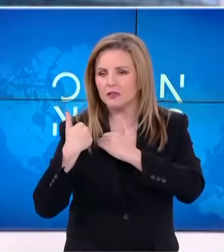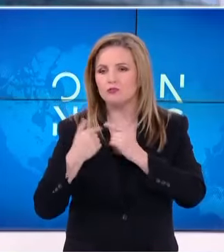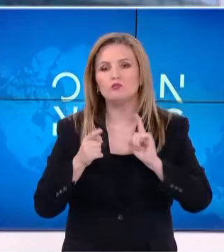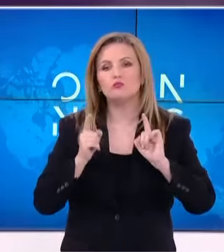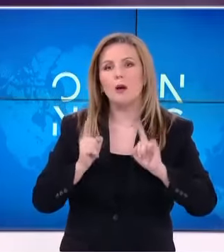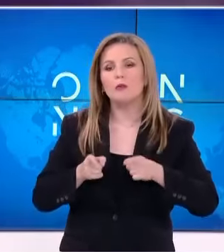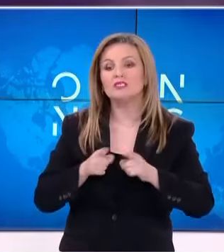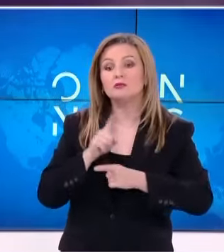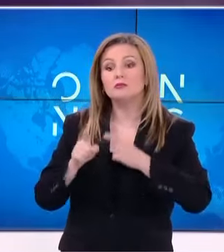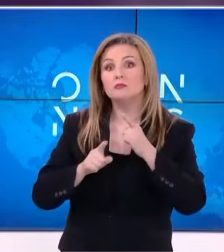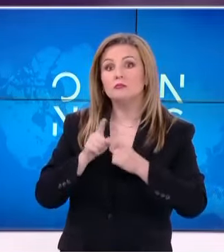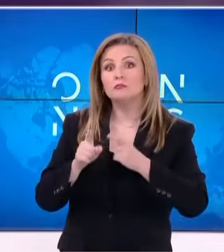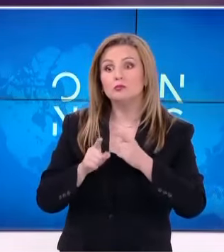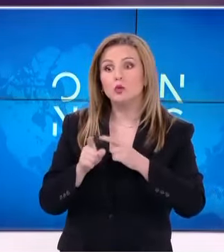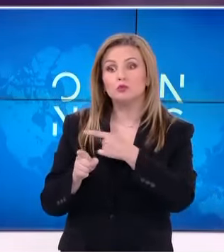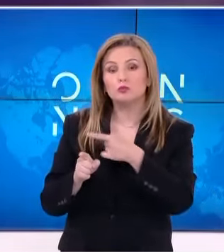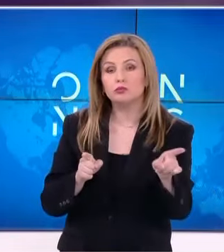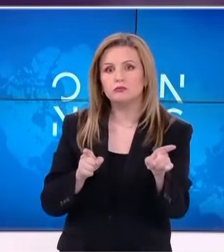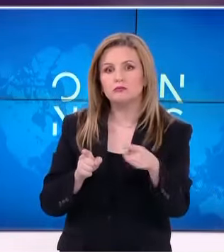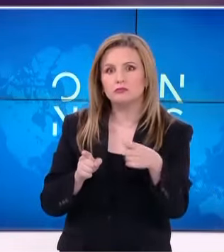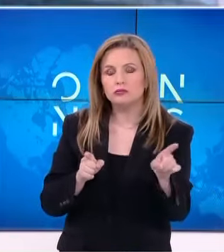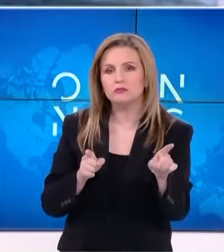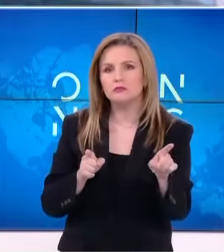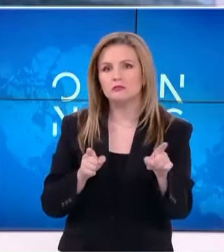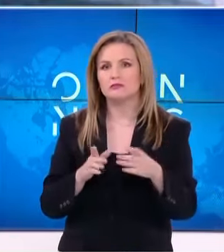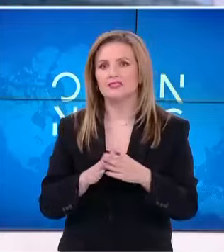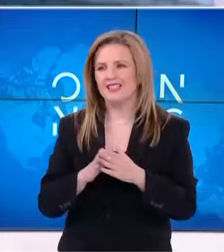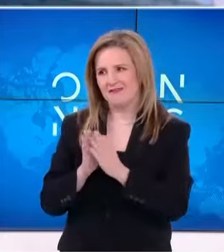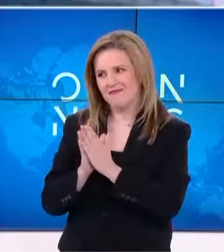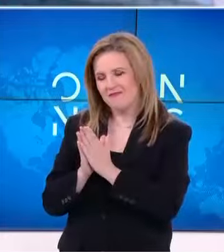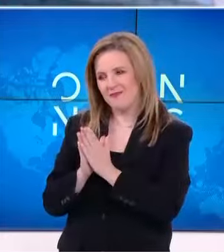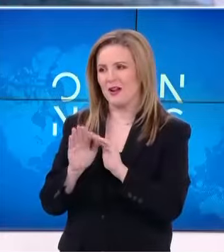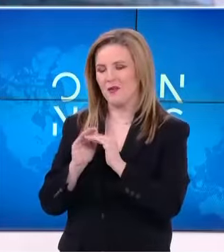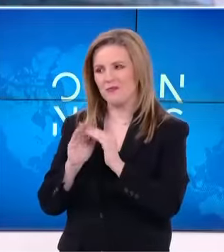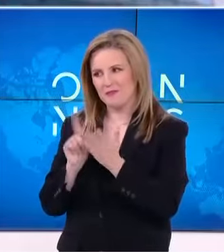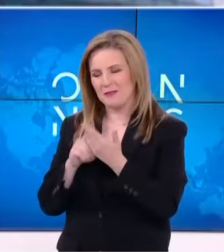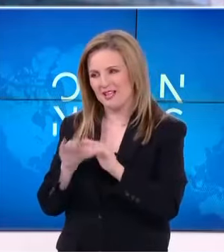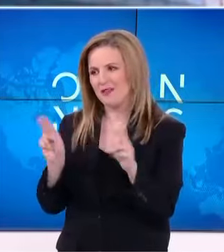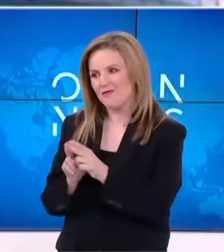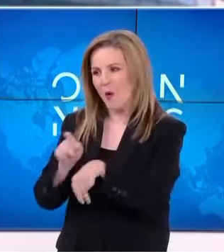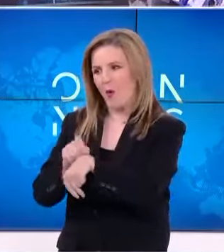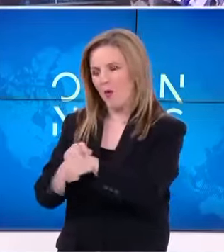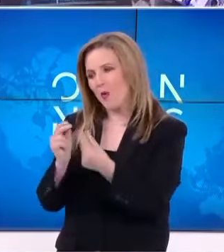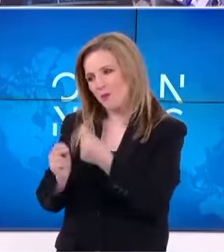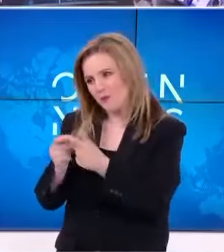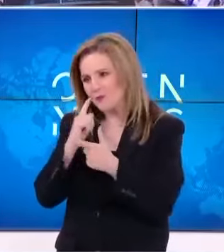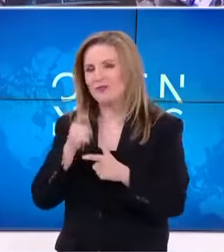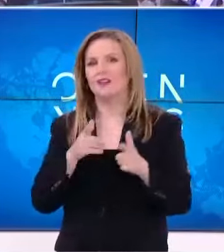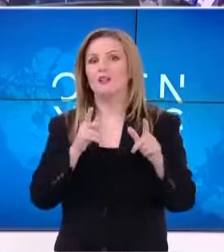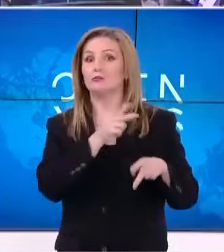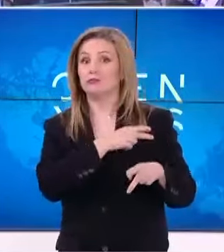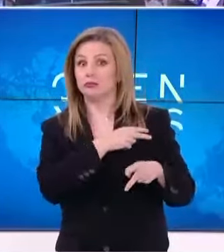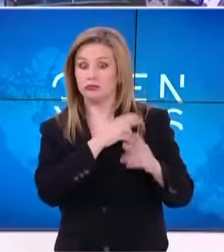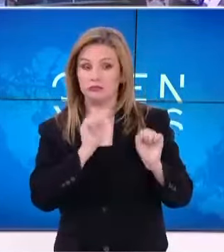αποφασίσει για την παραπομπή λοιπόν κυρία κωνσταντοπούλου ολοκληρώστε γιατί ξέρετε ότι ο χρόνος του δελτίου είναι περιορισμένος για να κλείσουμε σω